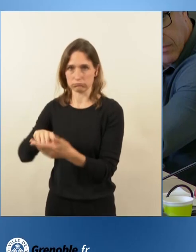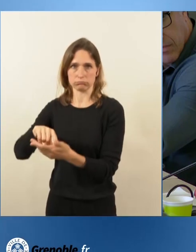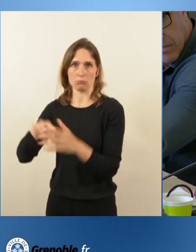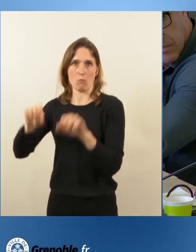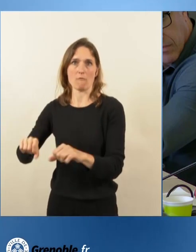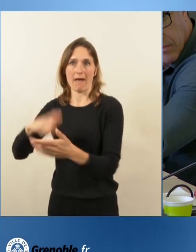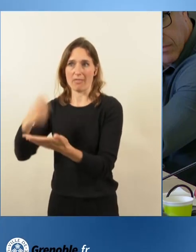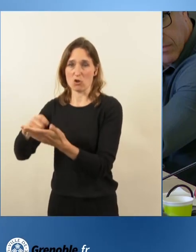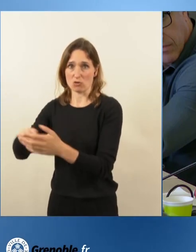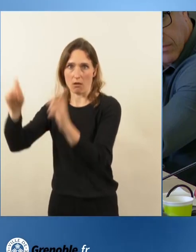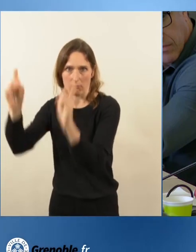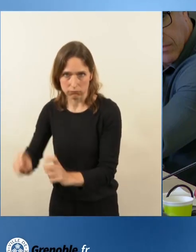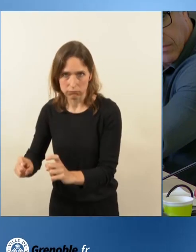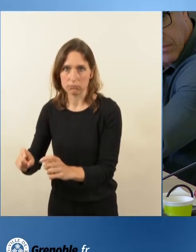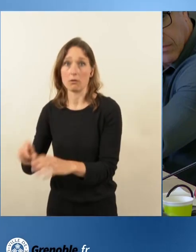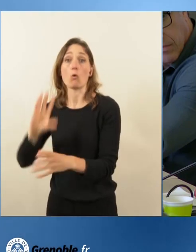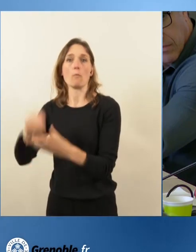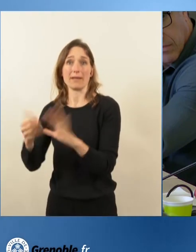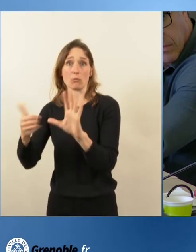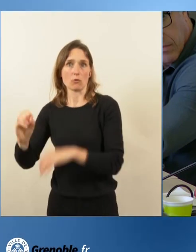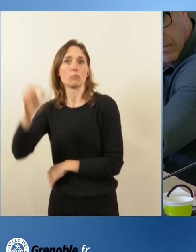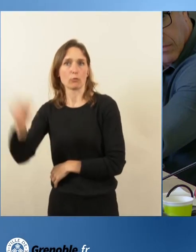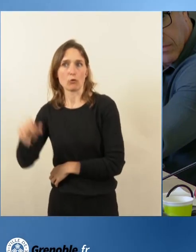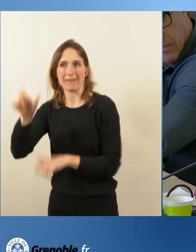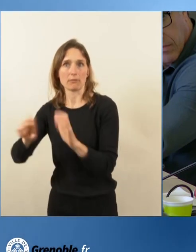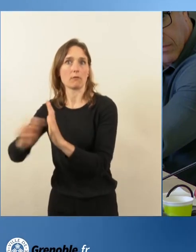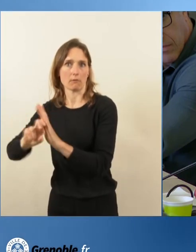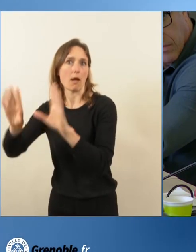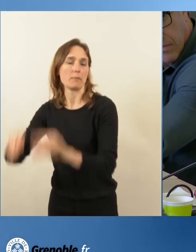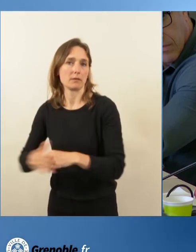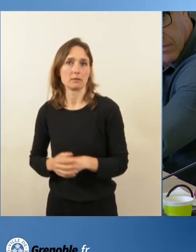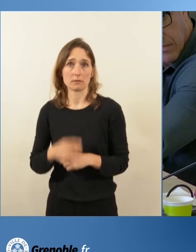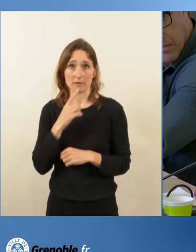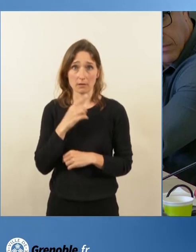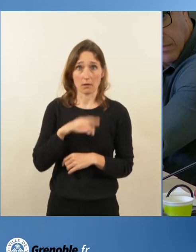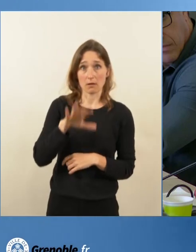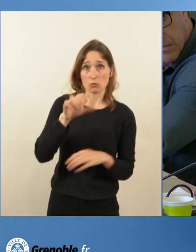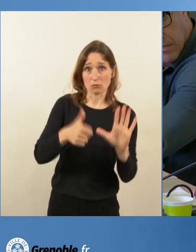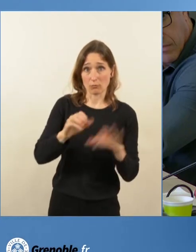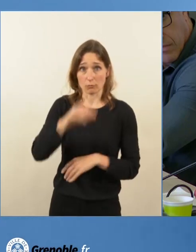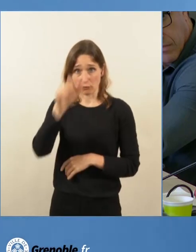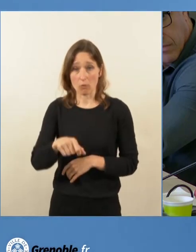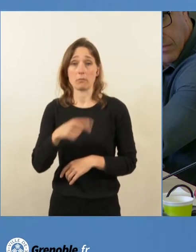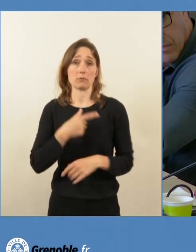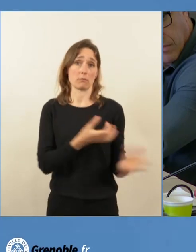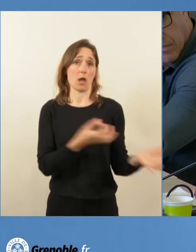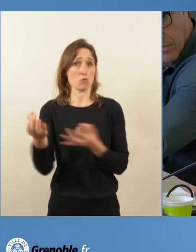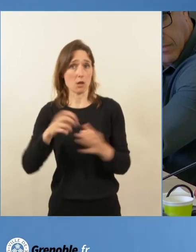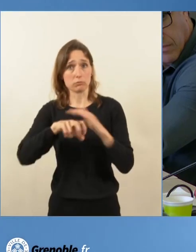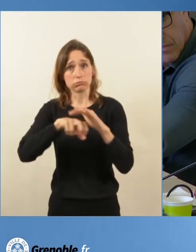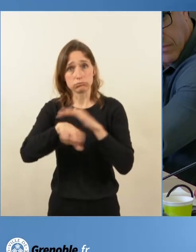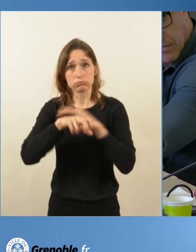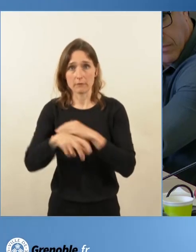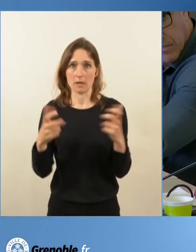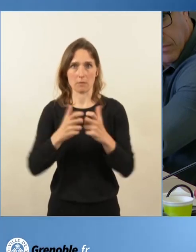60% de Grenoble ainsi 57% des pratiquants verront leur tarif augmenté et si on ne prend que les Grenoblois ils seront 45%